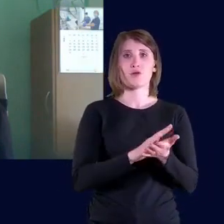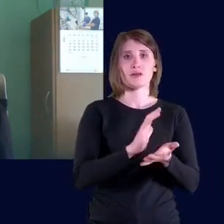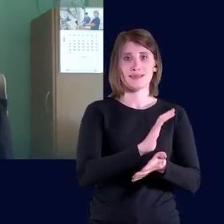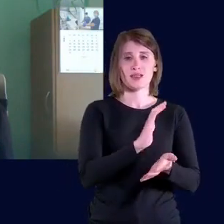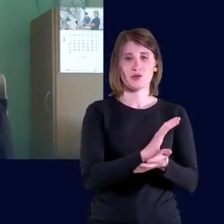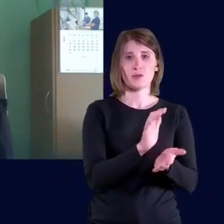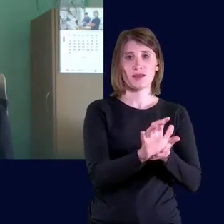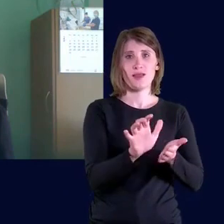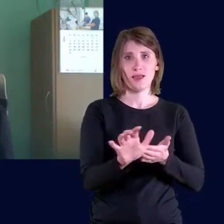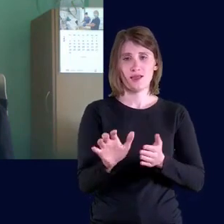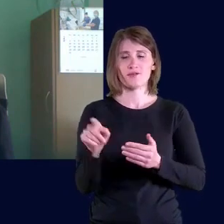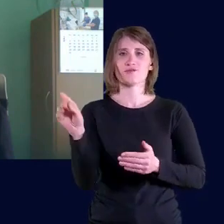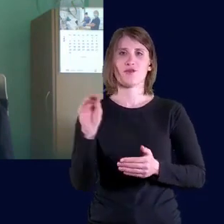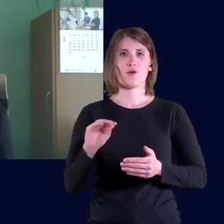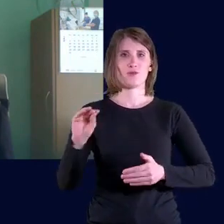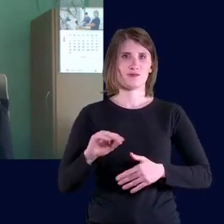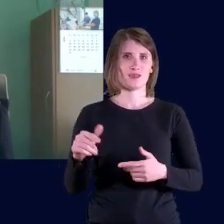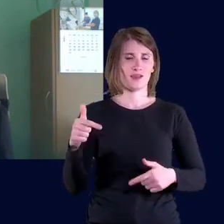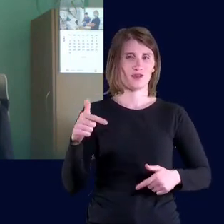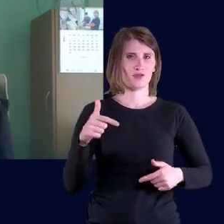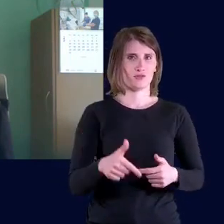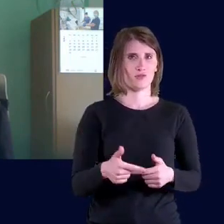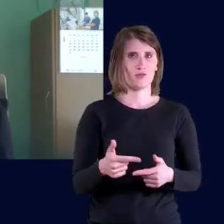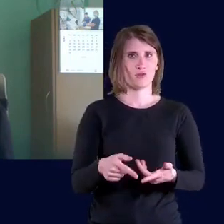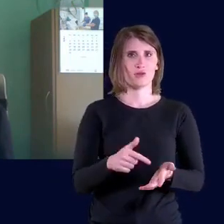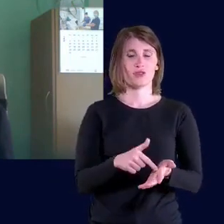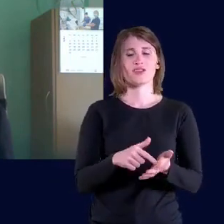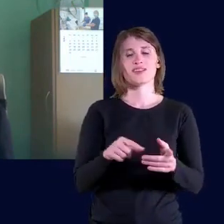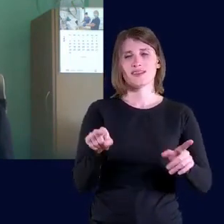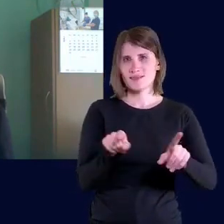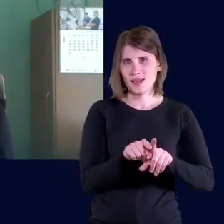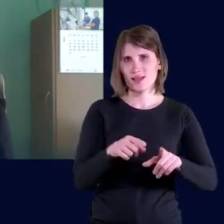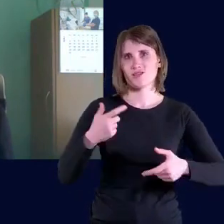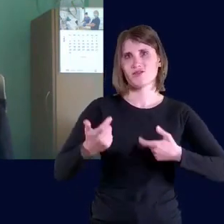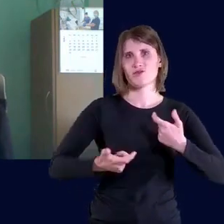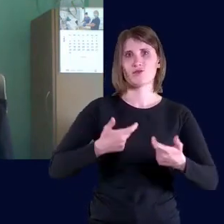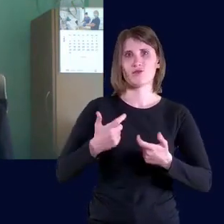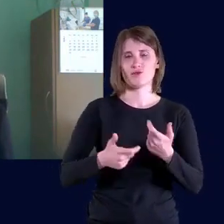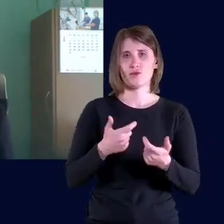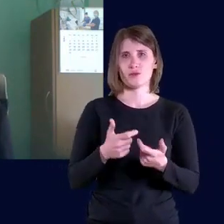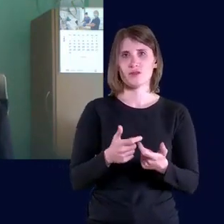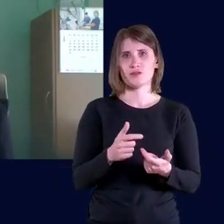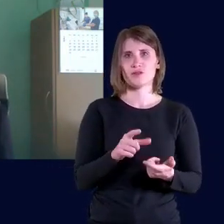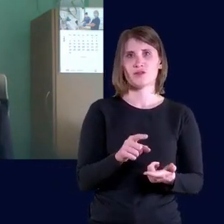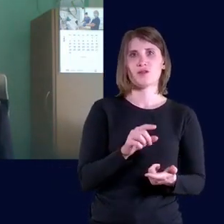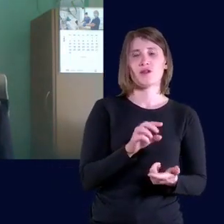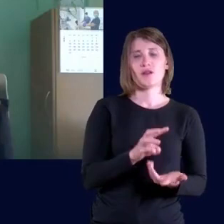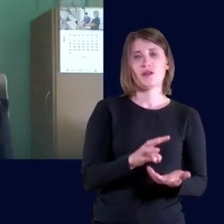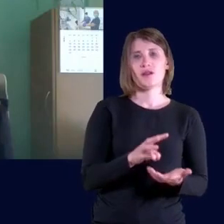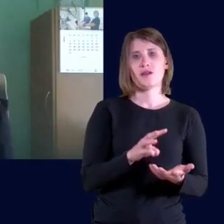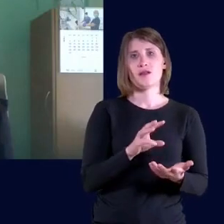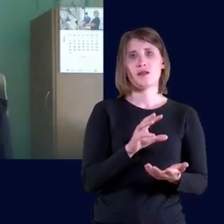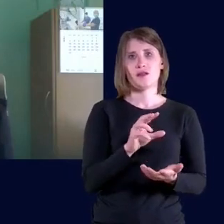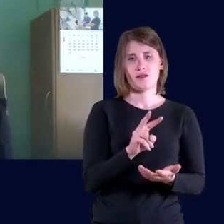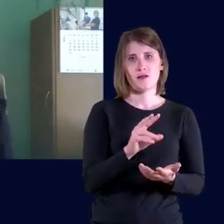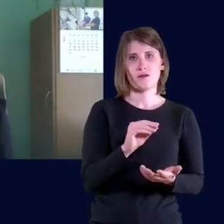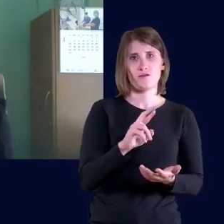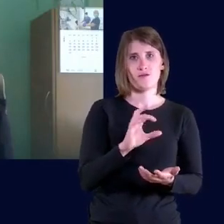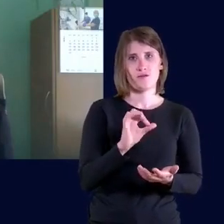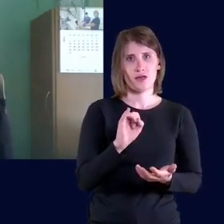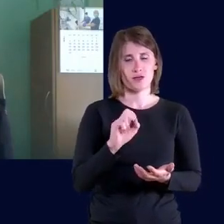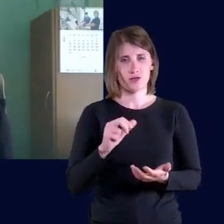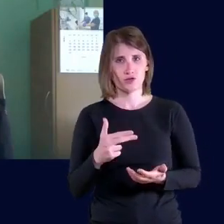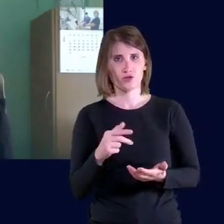subskrybowane będzie musiał tę wersję albo Version of records albo albo tutaj manuskrypt